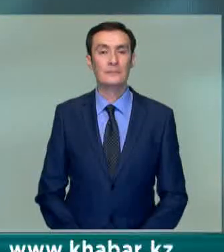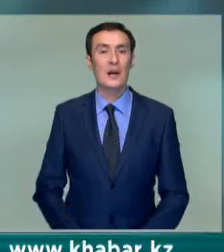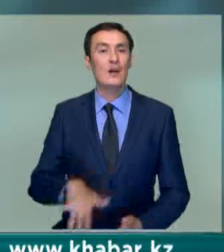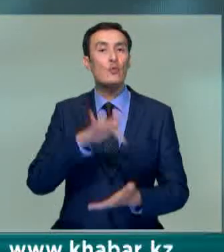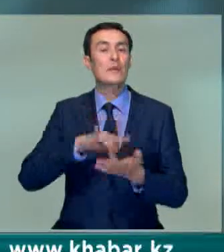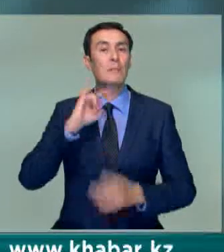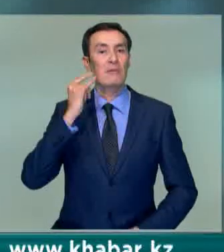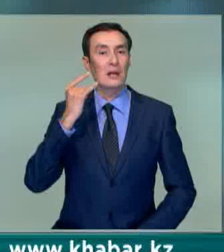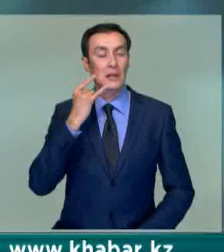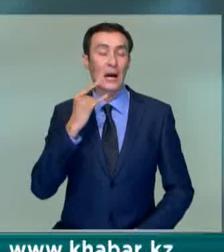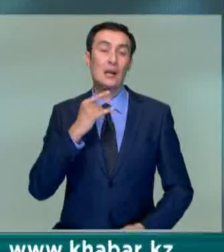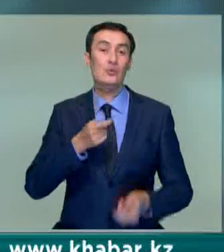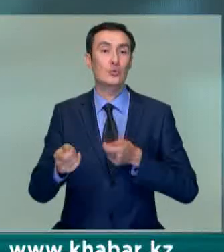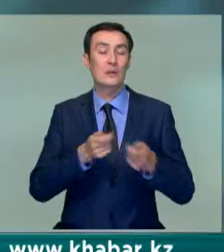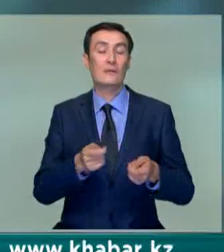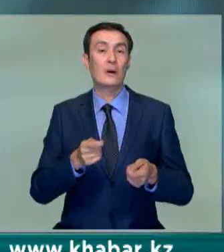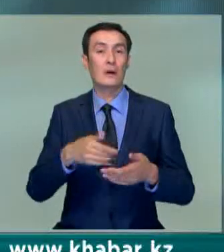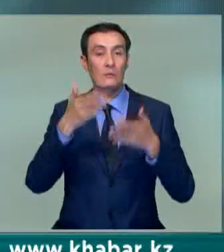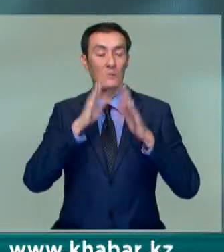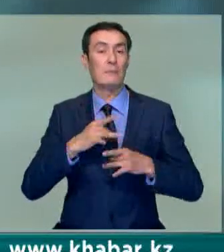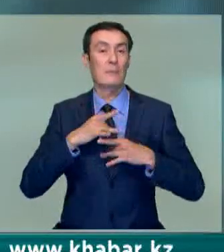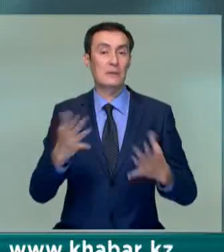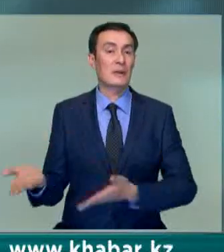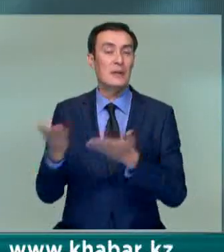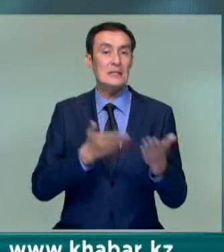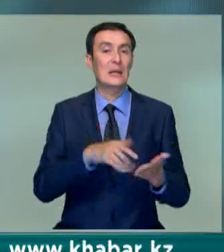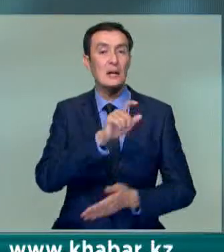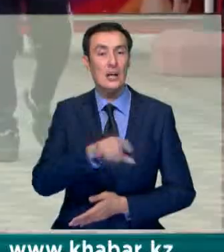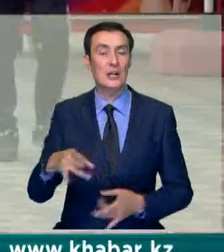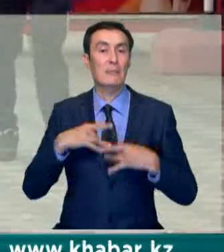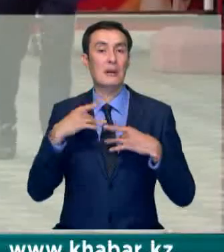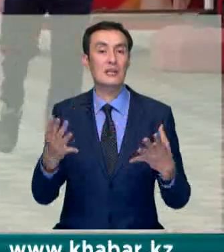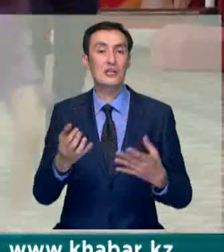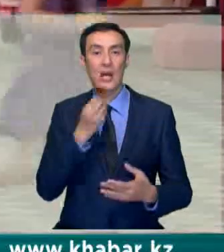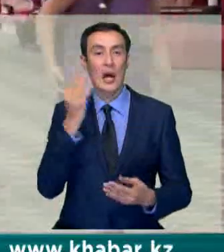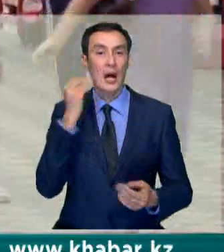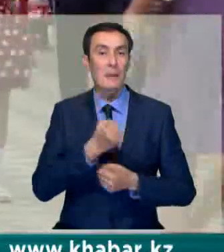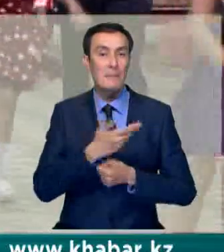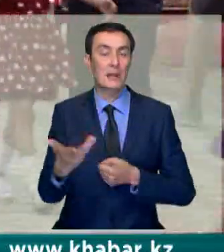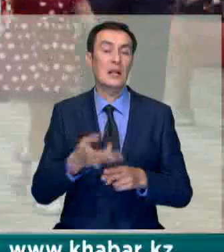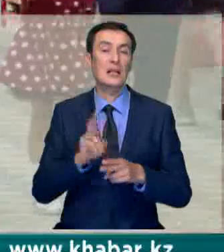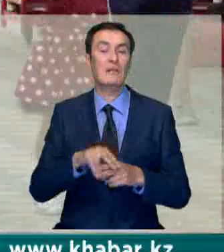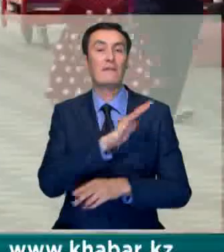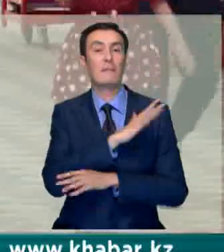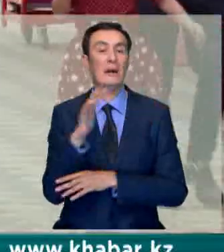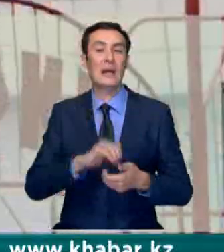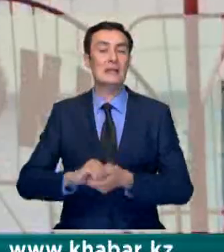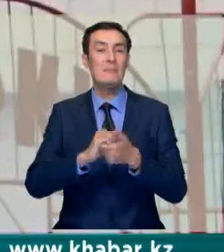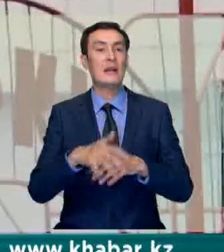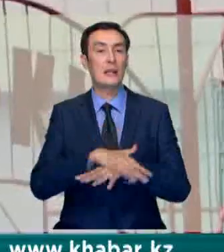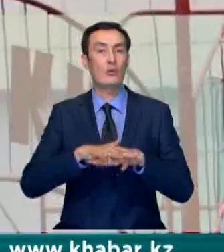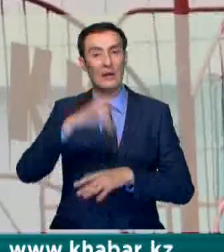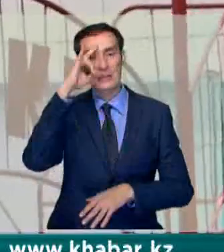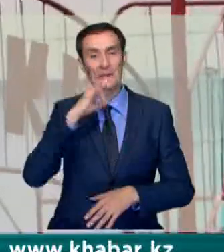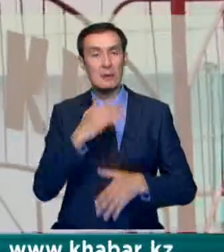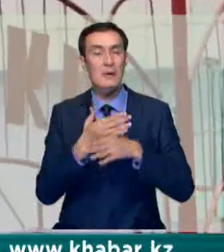В Павлодаре служители духовенства региона на Курбан-Айт пригласили горожан на праздничный обед. Для этого в парке Ассамблеи народа Казахстана